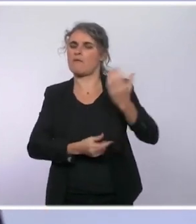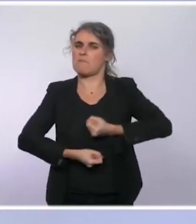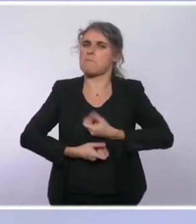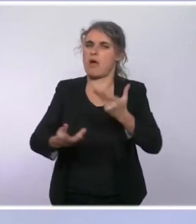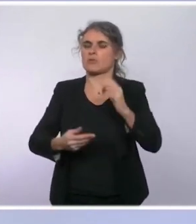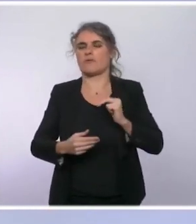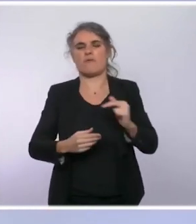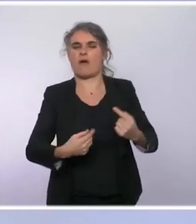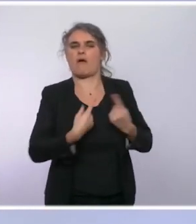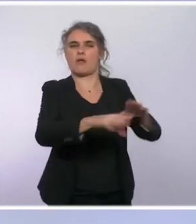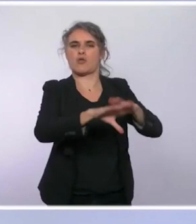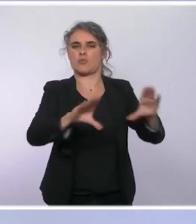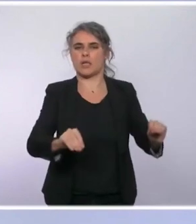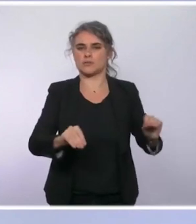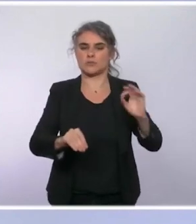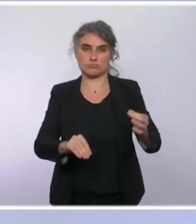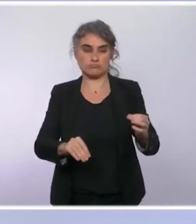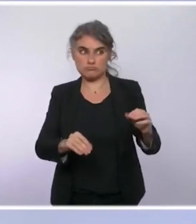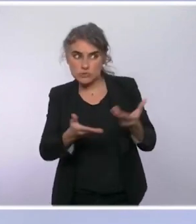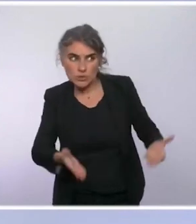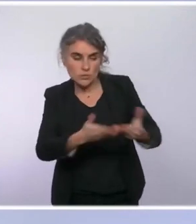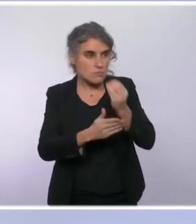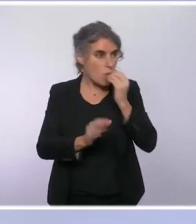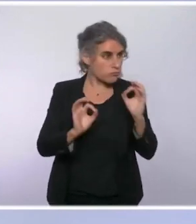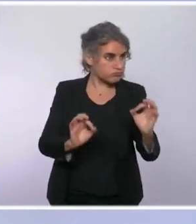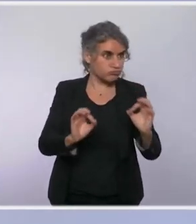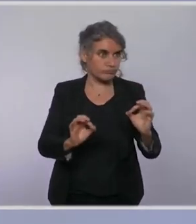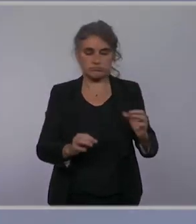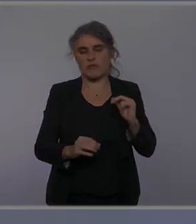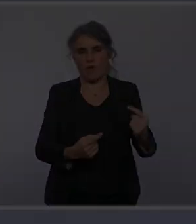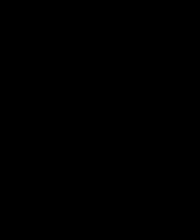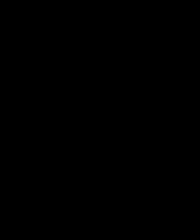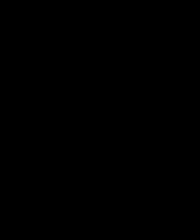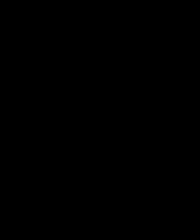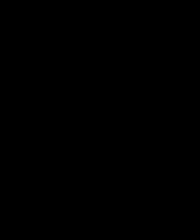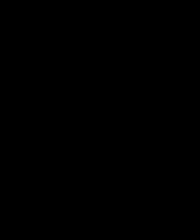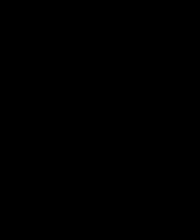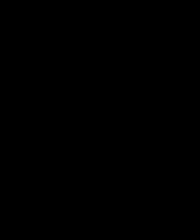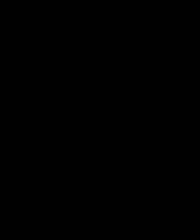sur place dès lors que les conditions seraient réunies. C'est ce qu'il a dit, je crois, hier matin sur France 2.